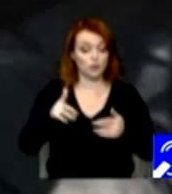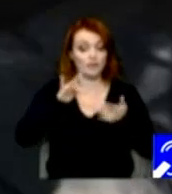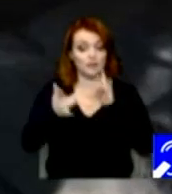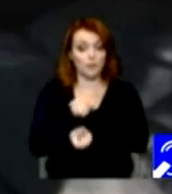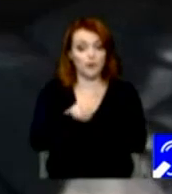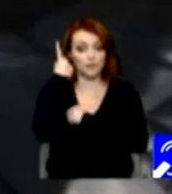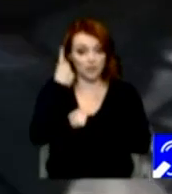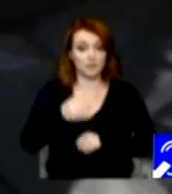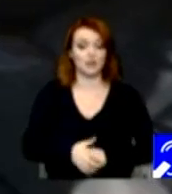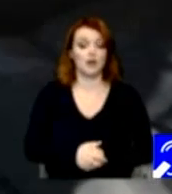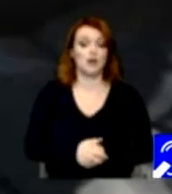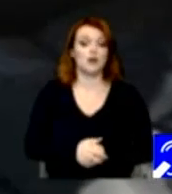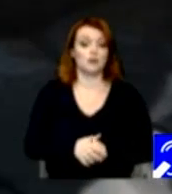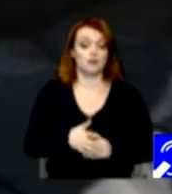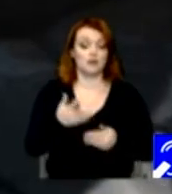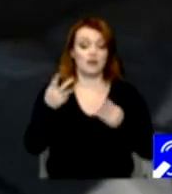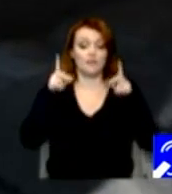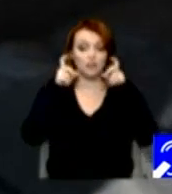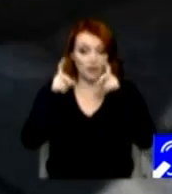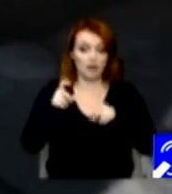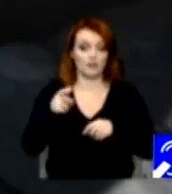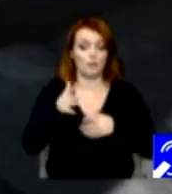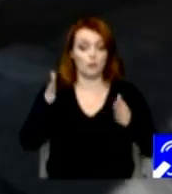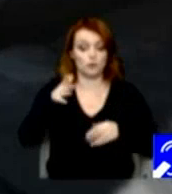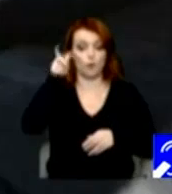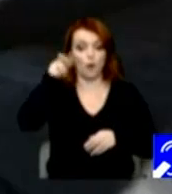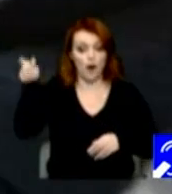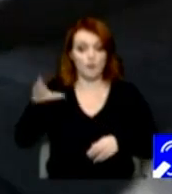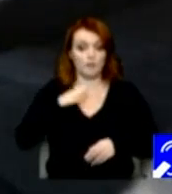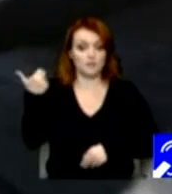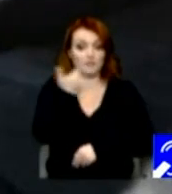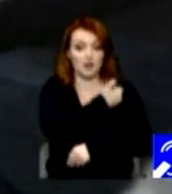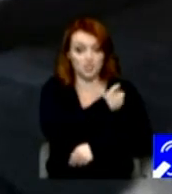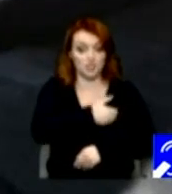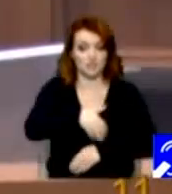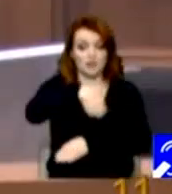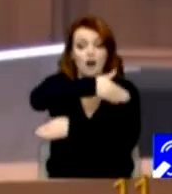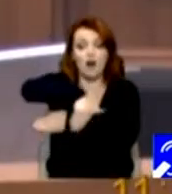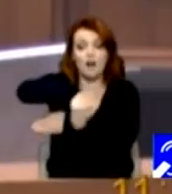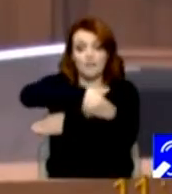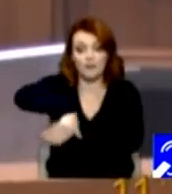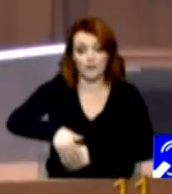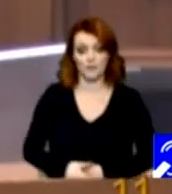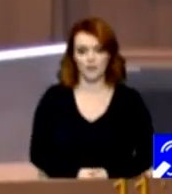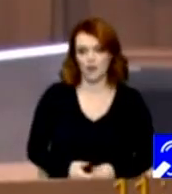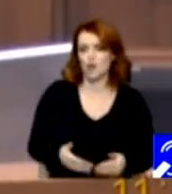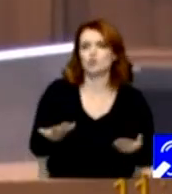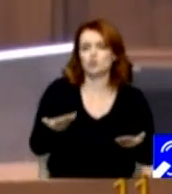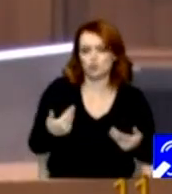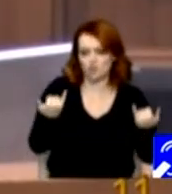Potrivit cărora mai mulți cetățeni ai Republicii Moldova ar fi mânii stați în plină stradă am ajuns la situația